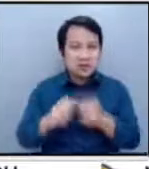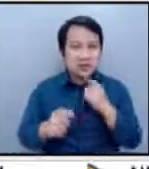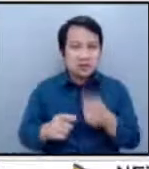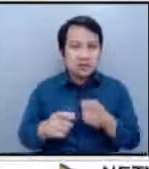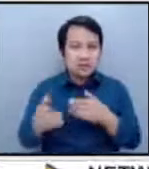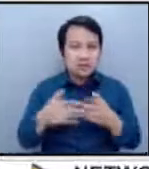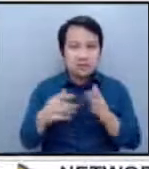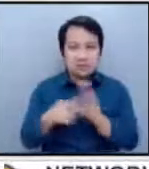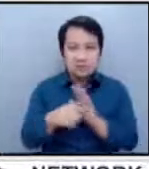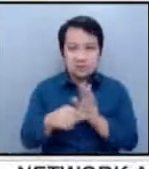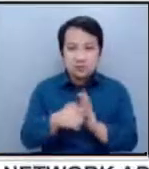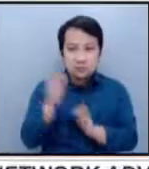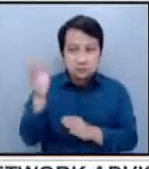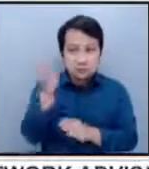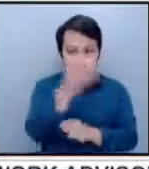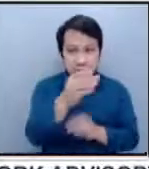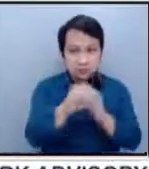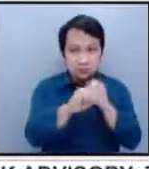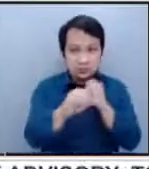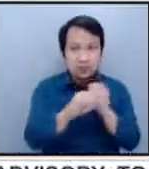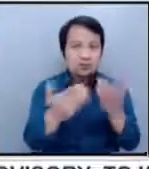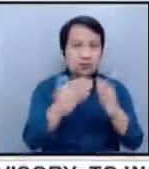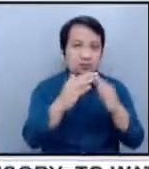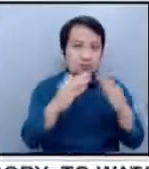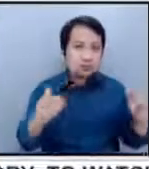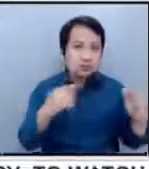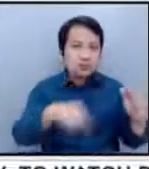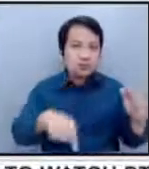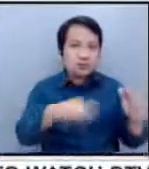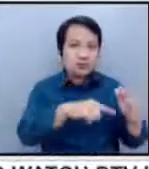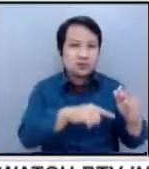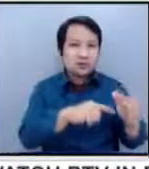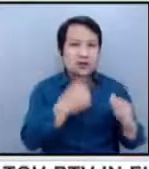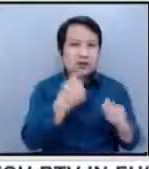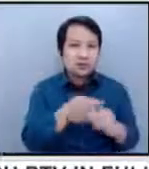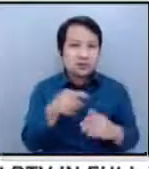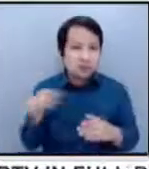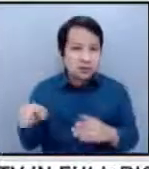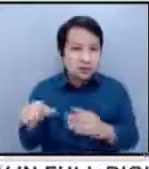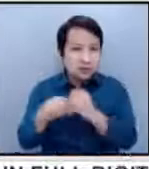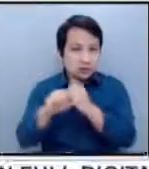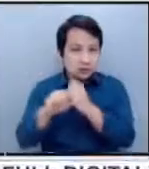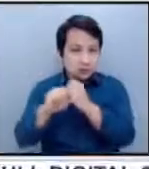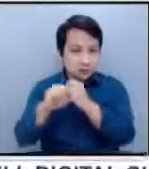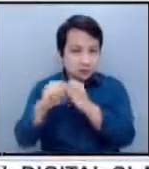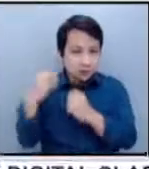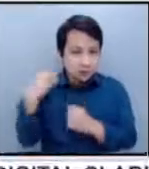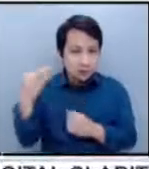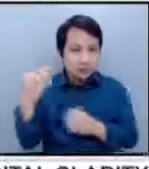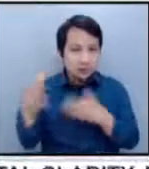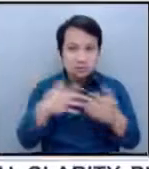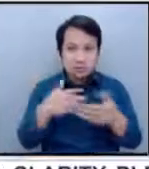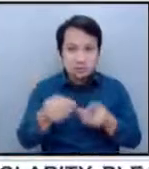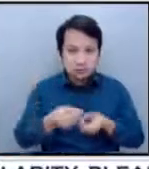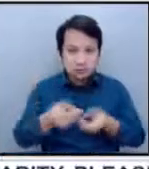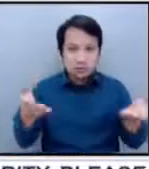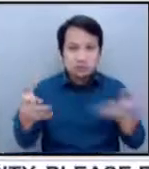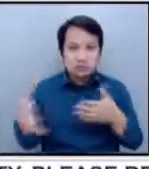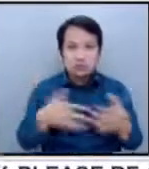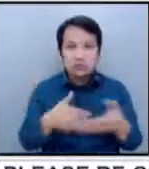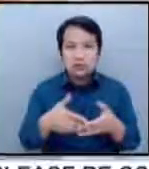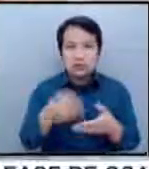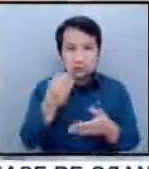ding pumasok sa mismong bahay ng mga botante ang mga kandidato at bawal din ang anumang distribusyon ng pagkain